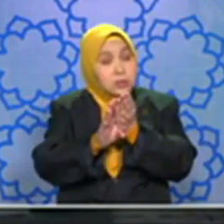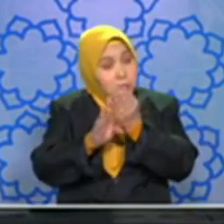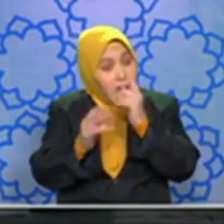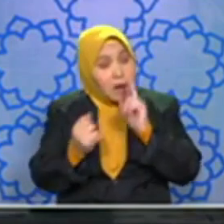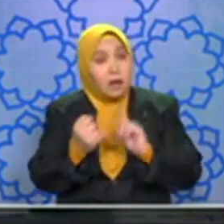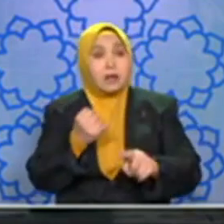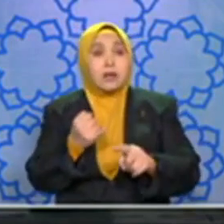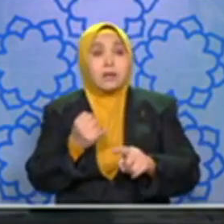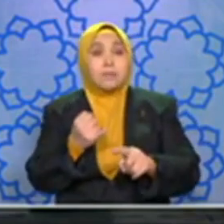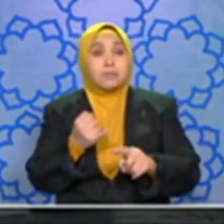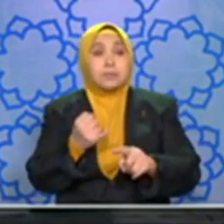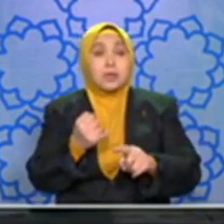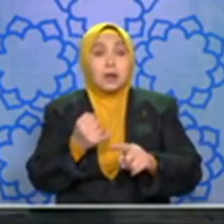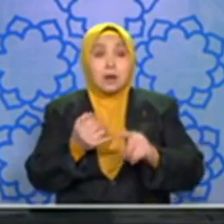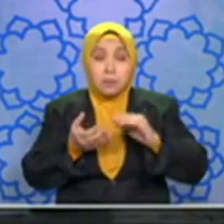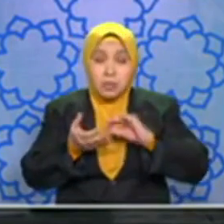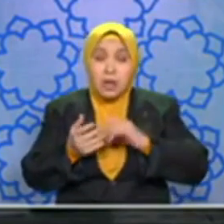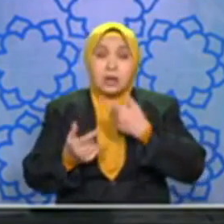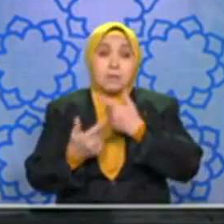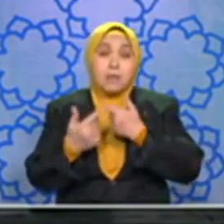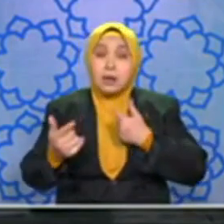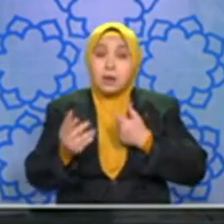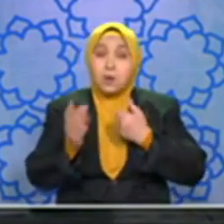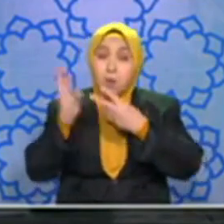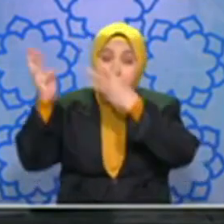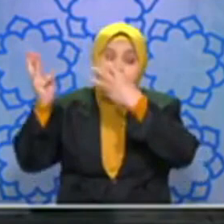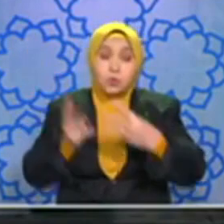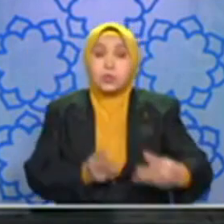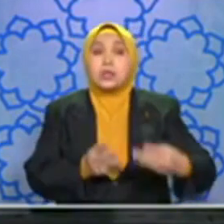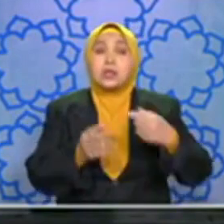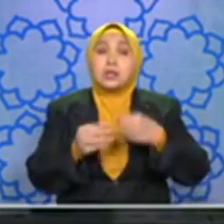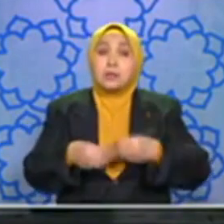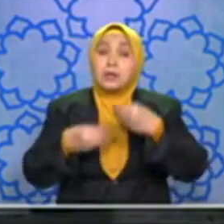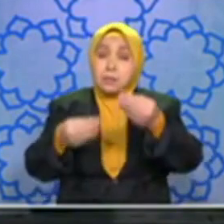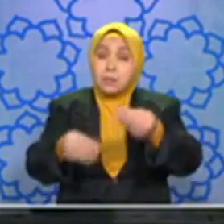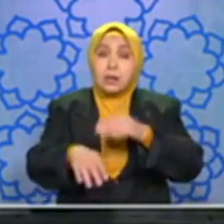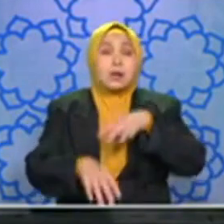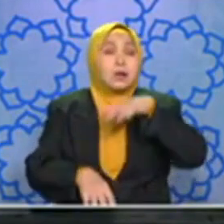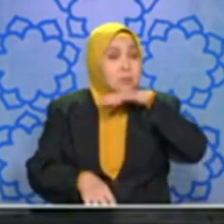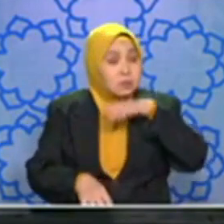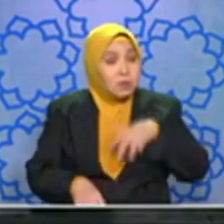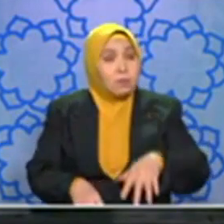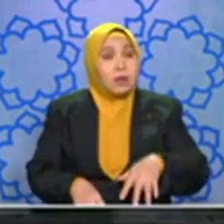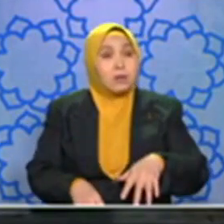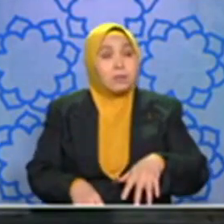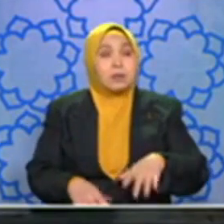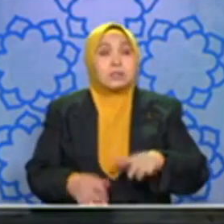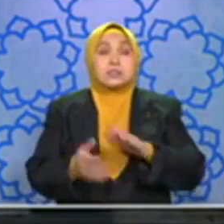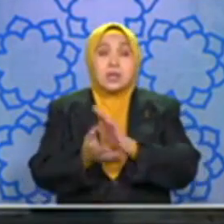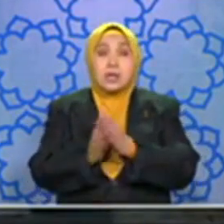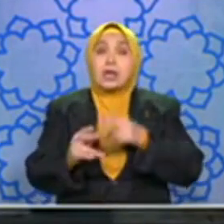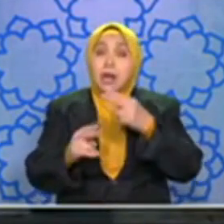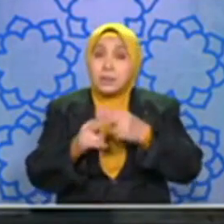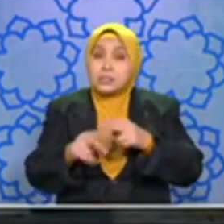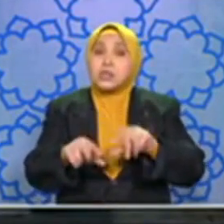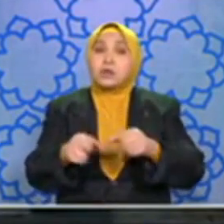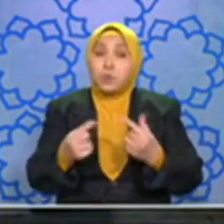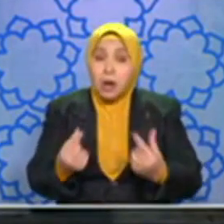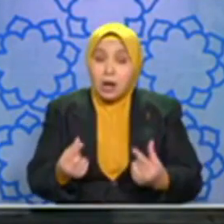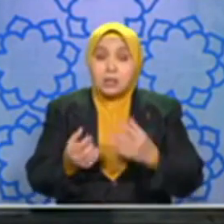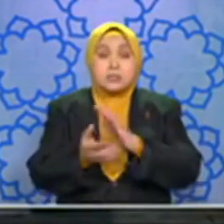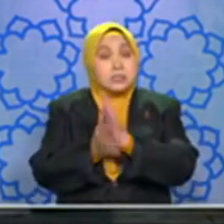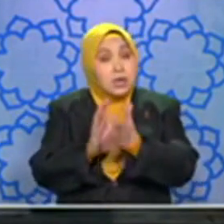terakhir risalah daripada wahyu ini diserahkan pada siapa? Kepada Nabi Muhammad sallallahu alaihi wasallam, namanya adalah Al-Quran.